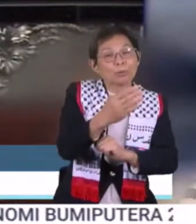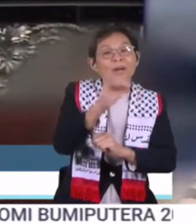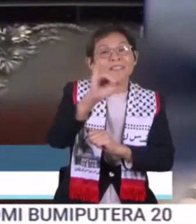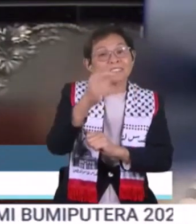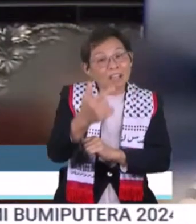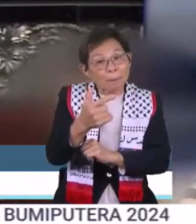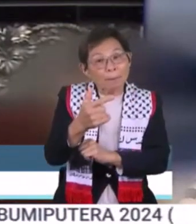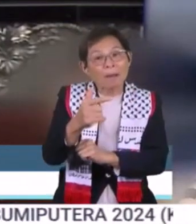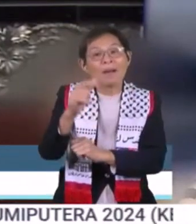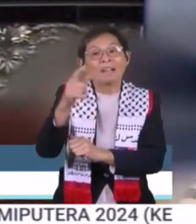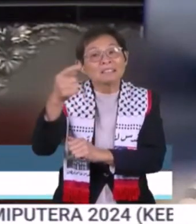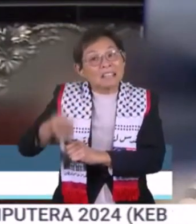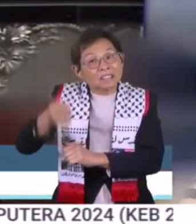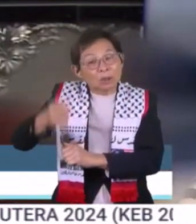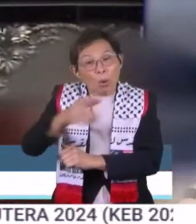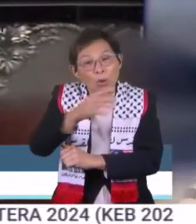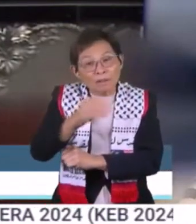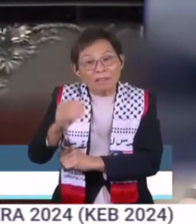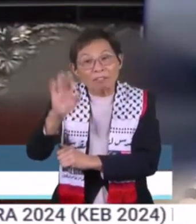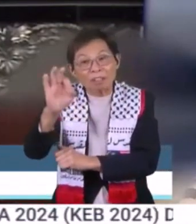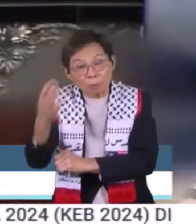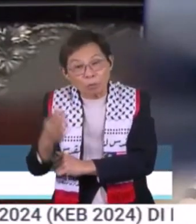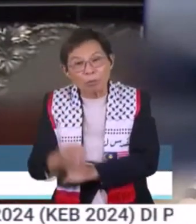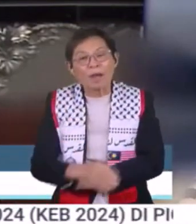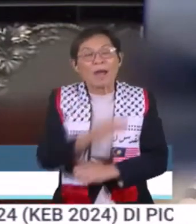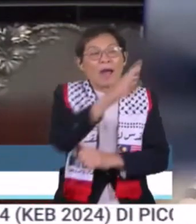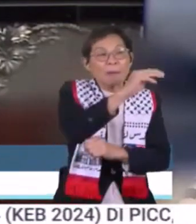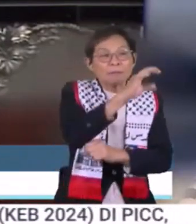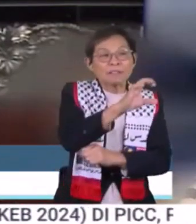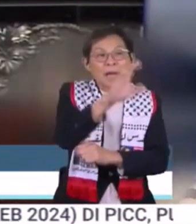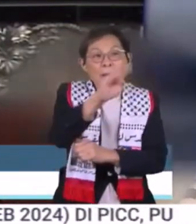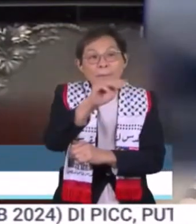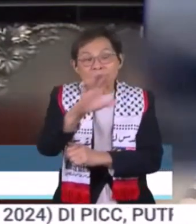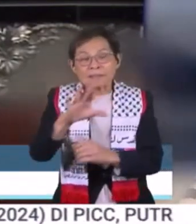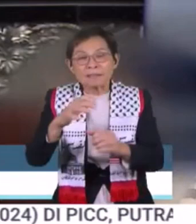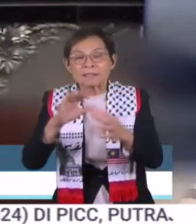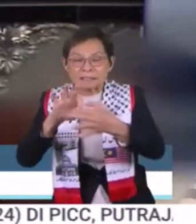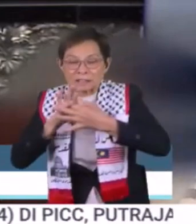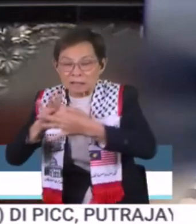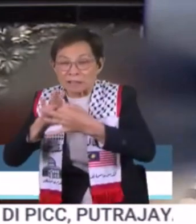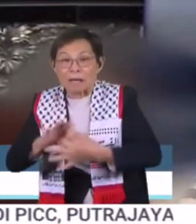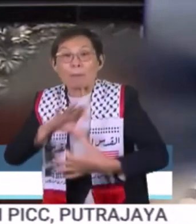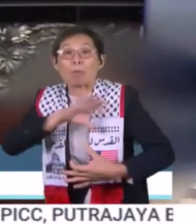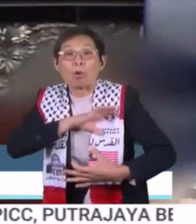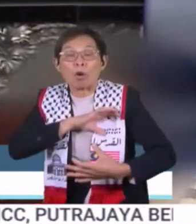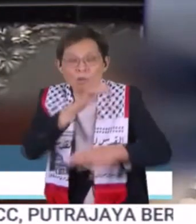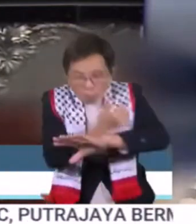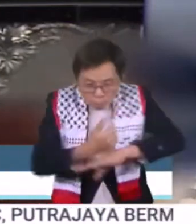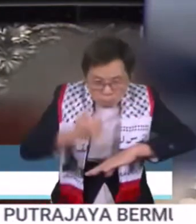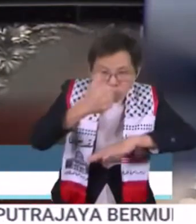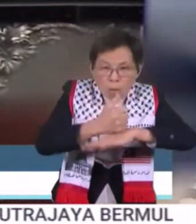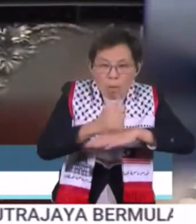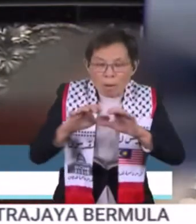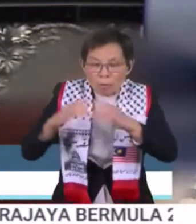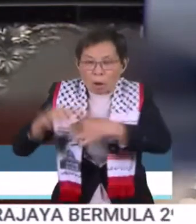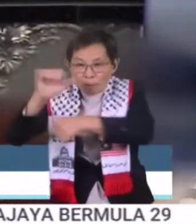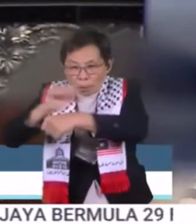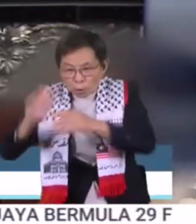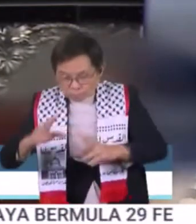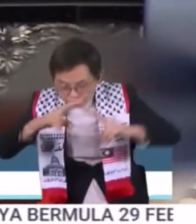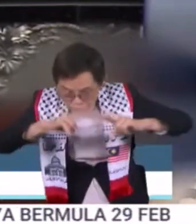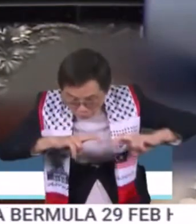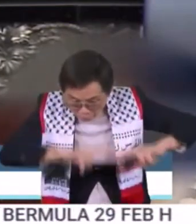juga bekerjasama dengan Polis Diraja Malaysia PDRM dengan menubuhkan pasukan petugas siasatan